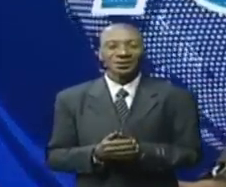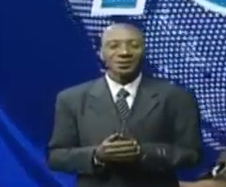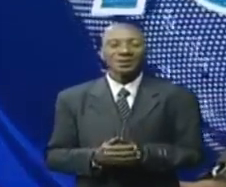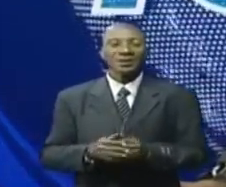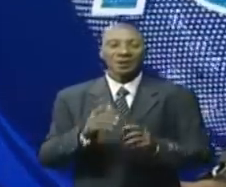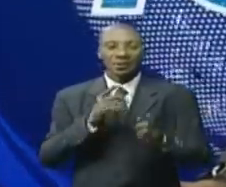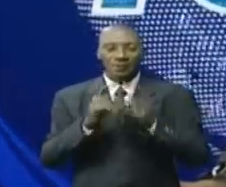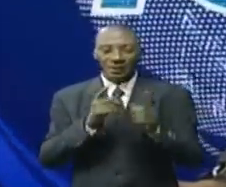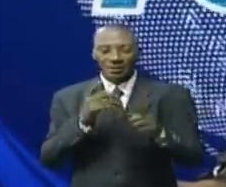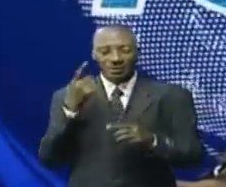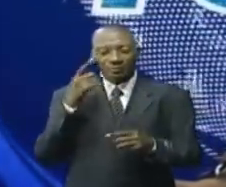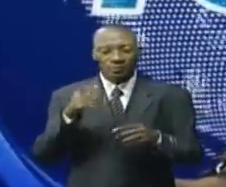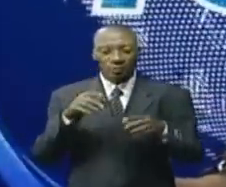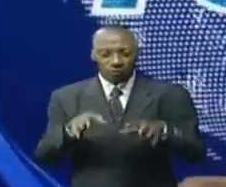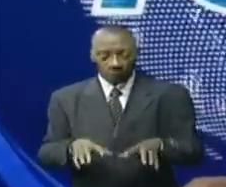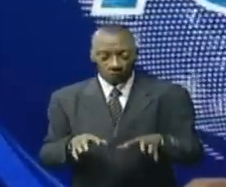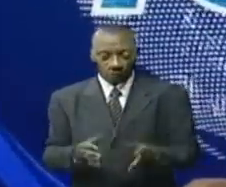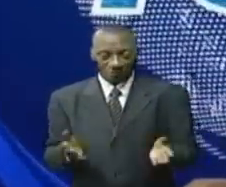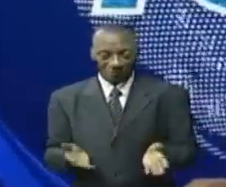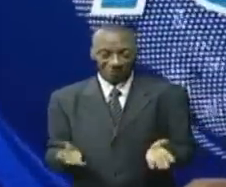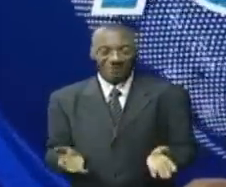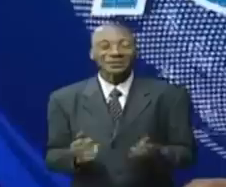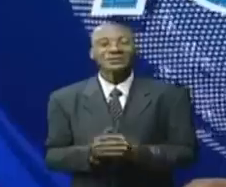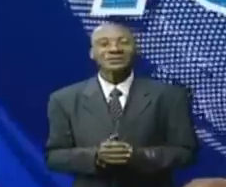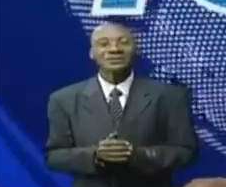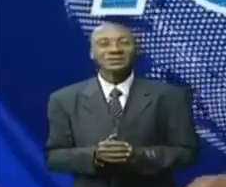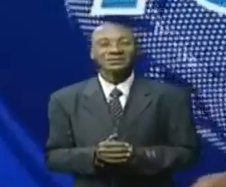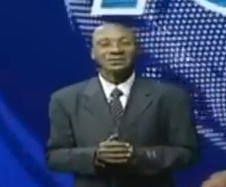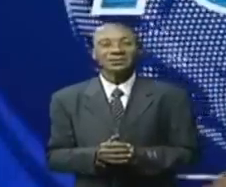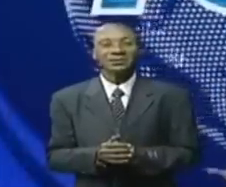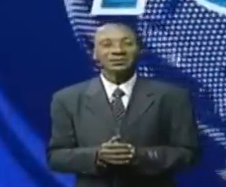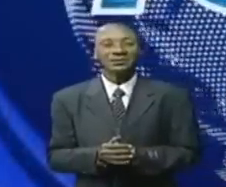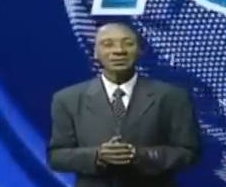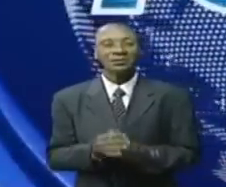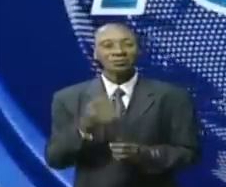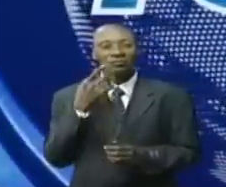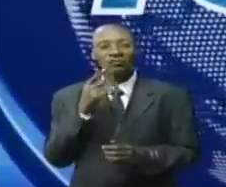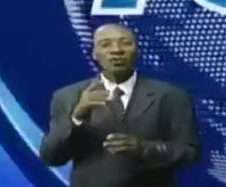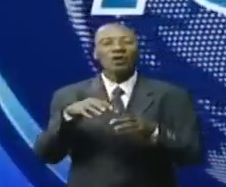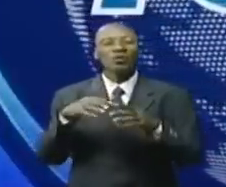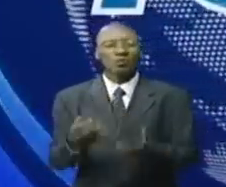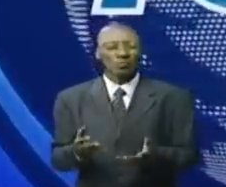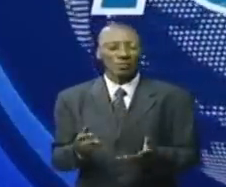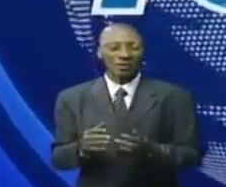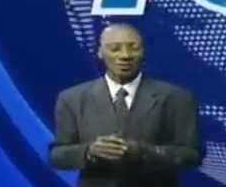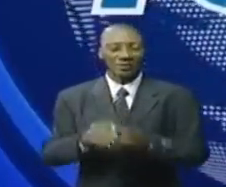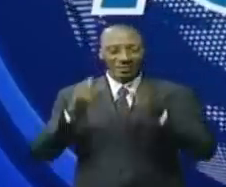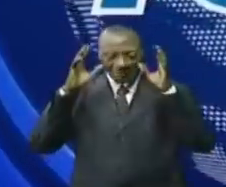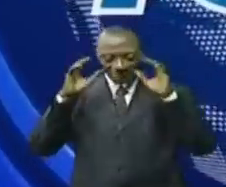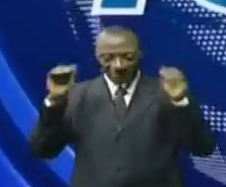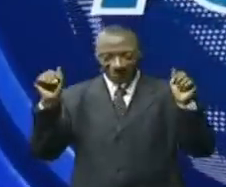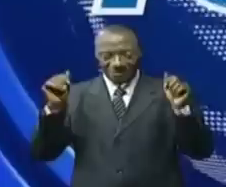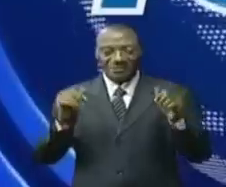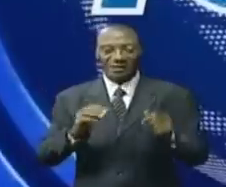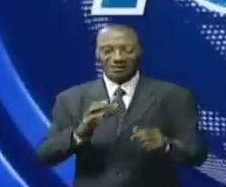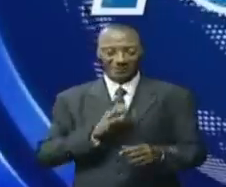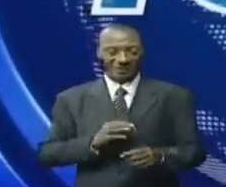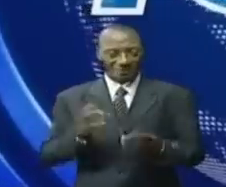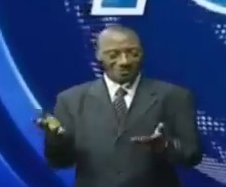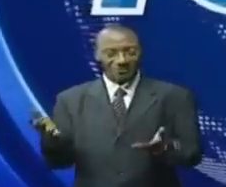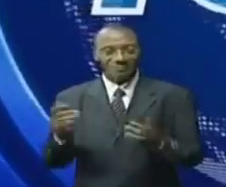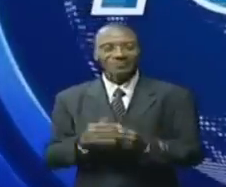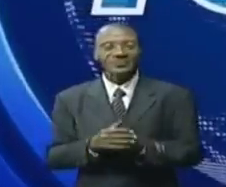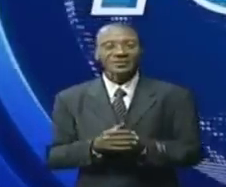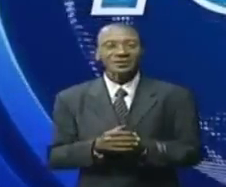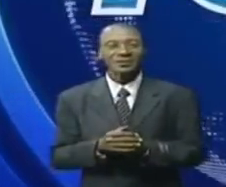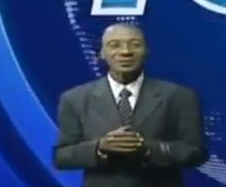de la RDC se verront pillés et dispersés en débattant de sous peu. Le chef de l'État congolais, Félix-Antoine Tshisekedi, utilise toutes les